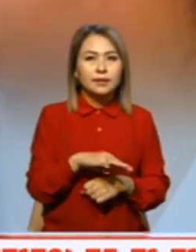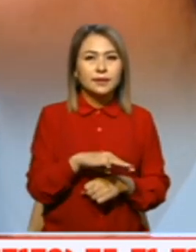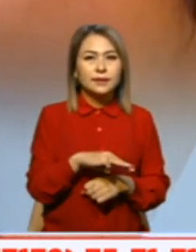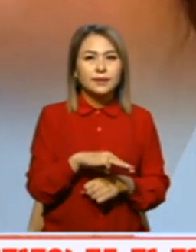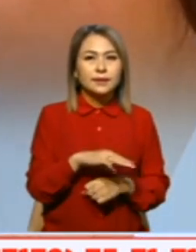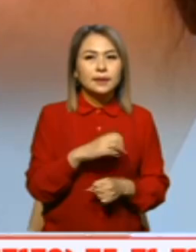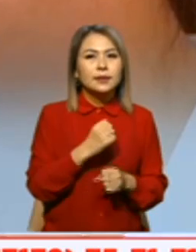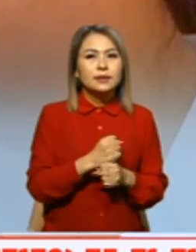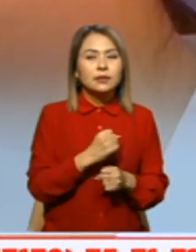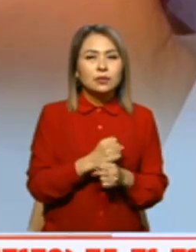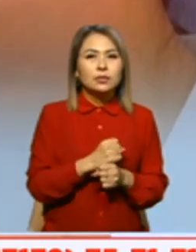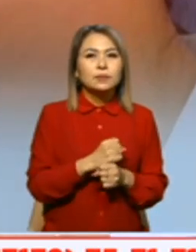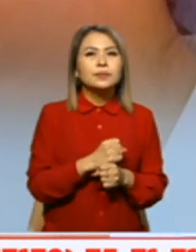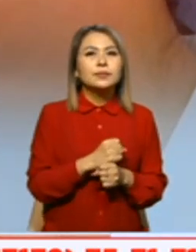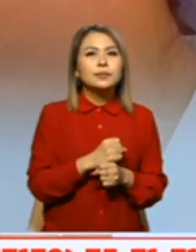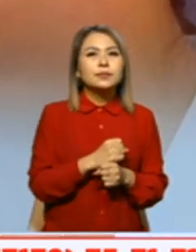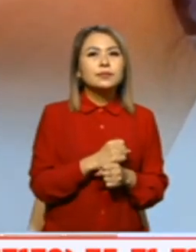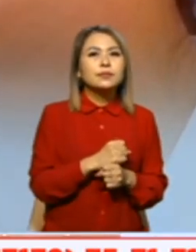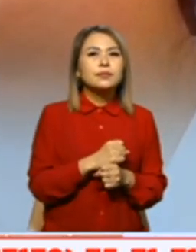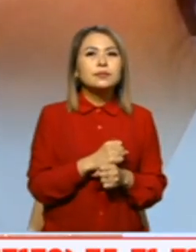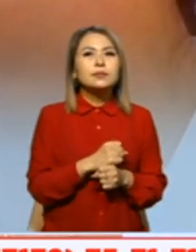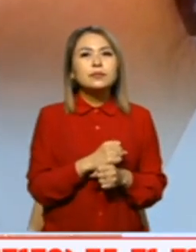пренатальды диагностика деп аталады.